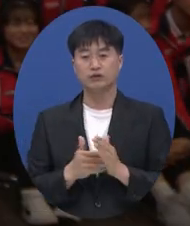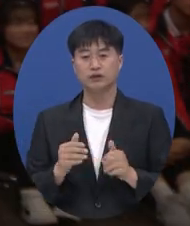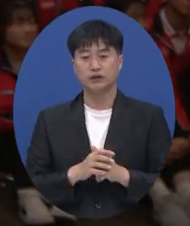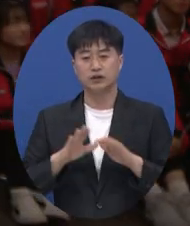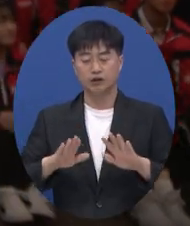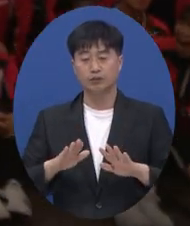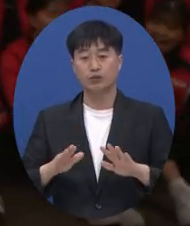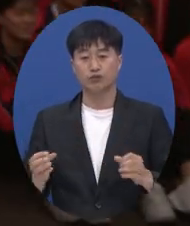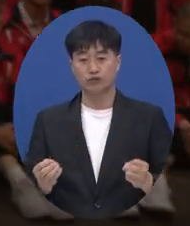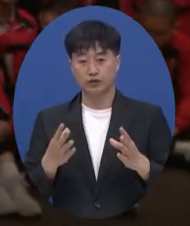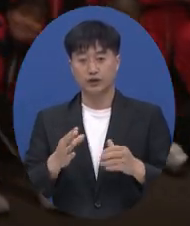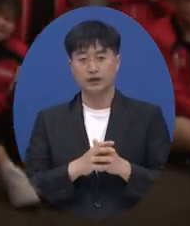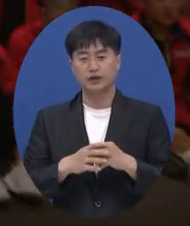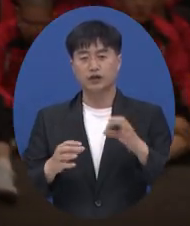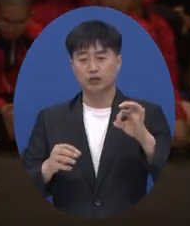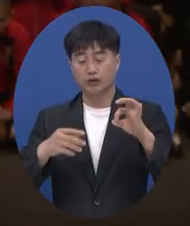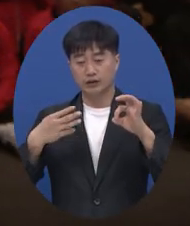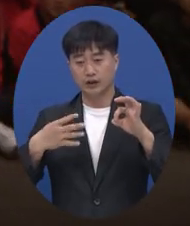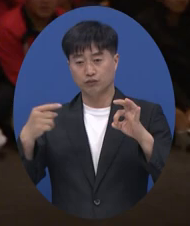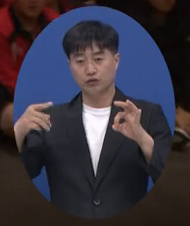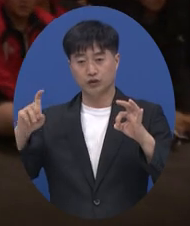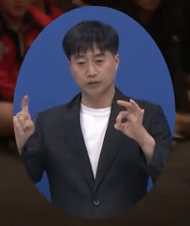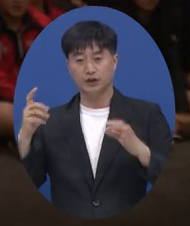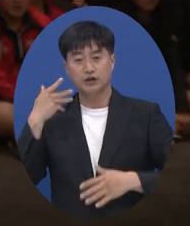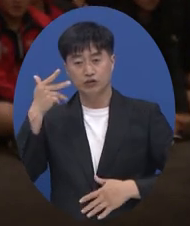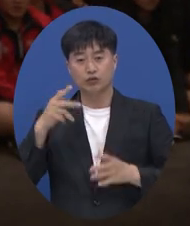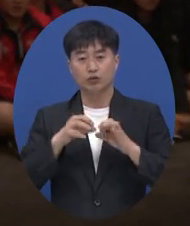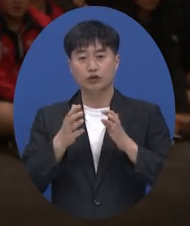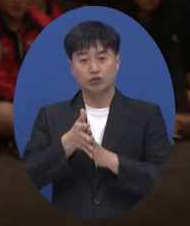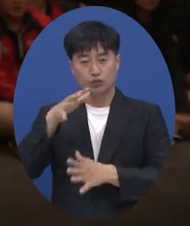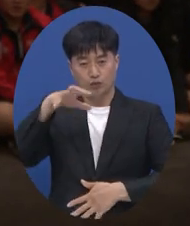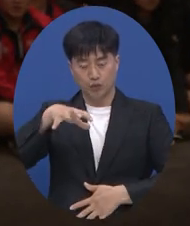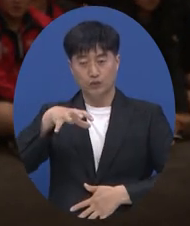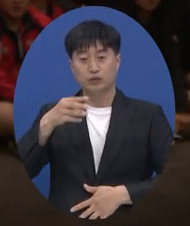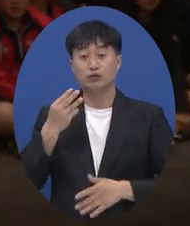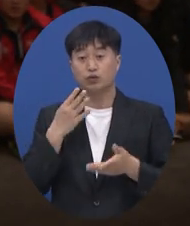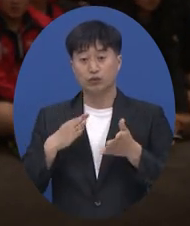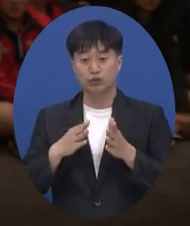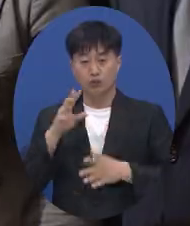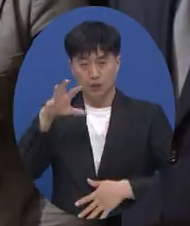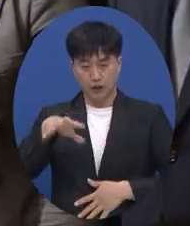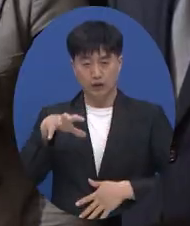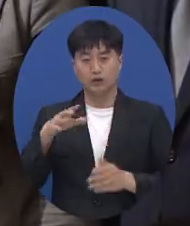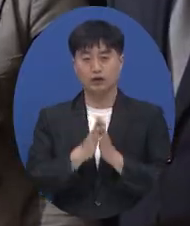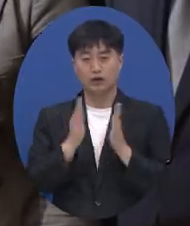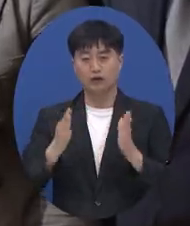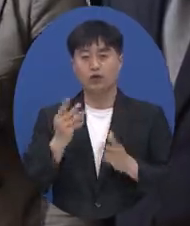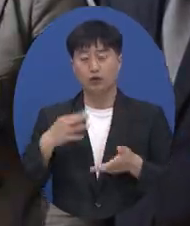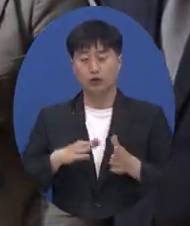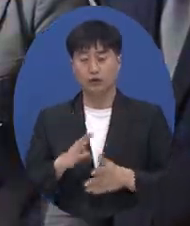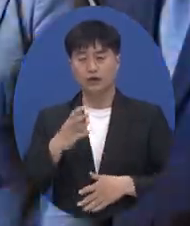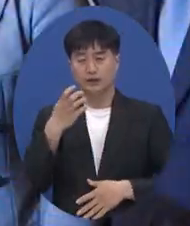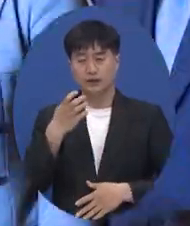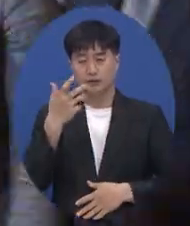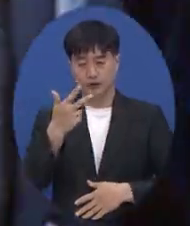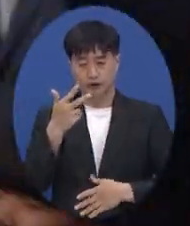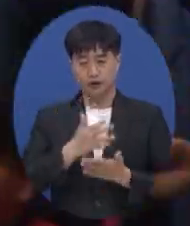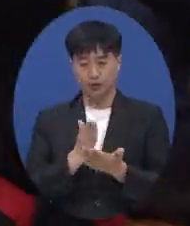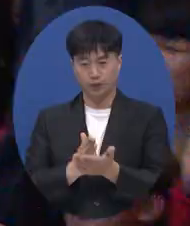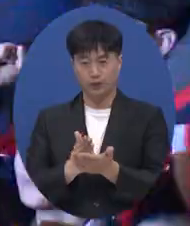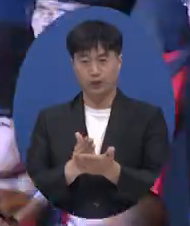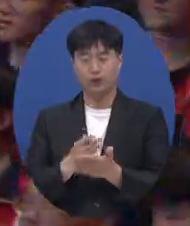전국체전 은 오는 10월 4일부터 10일까지 출간 서울시에서 열리며 경기도 선수단은 육상 등 47개